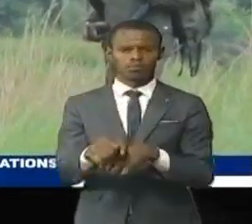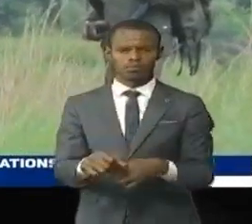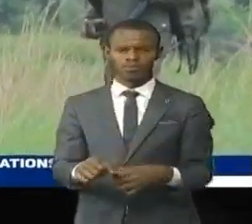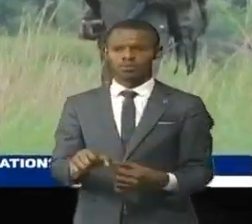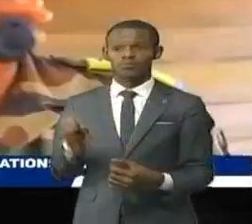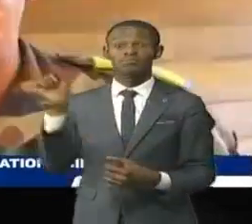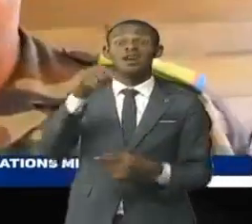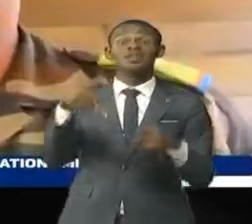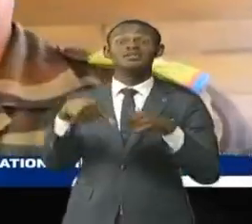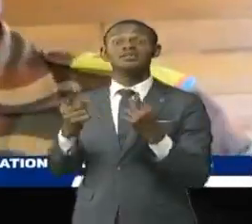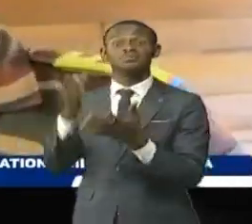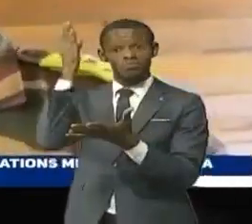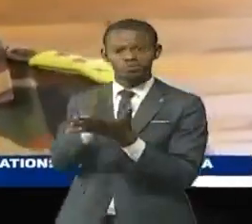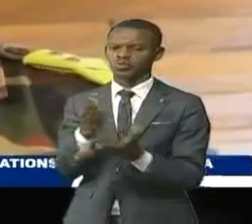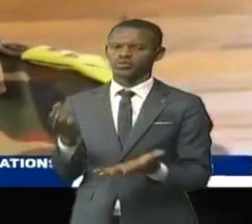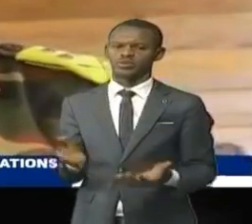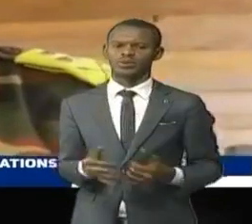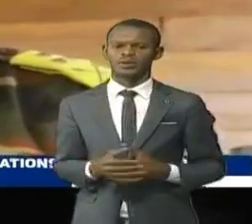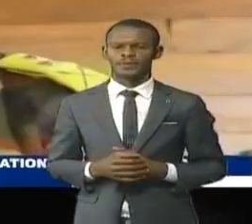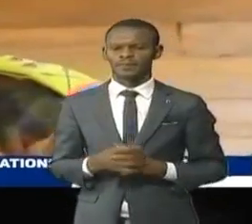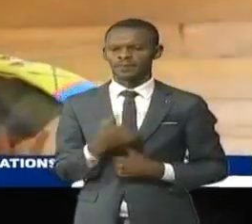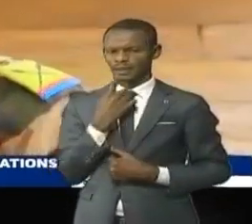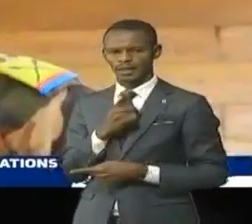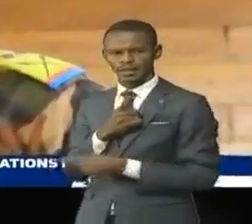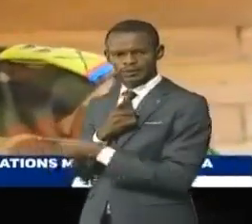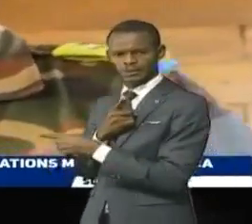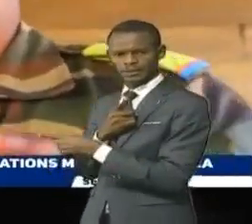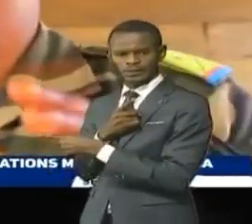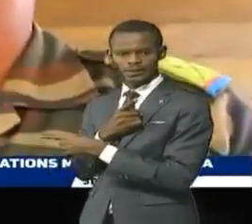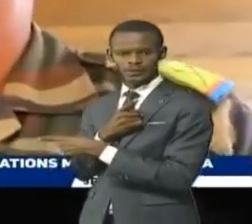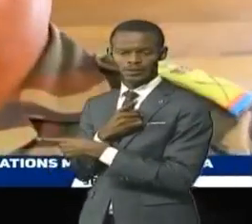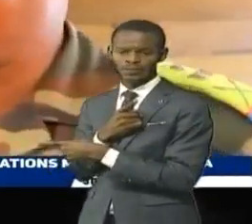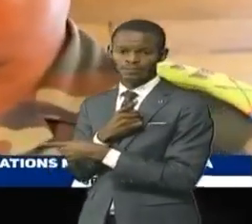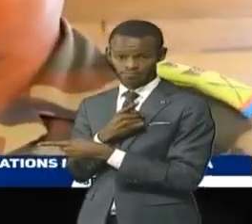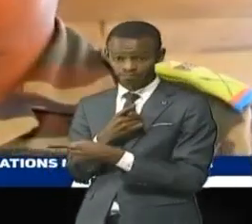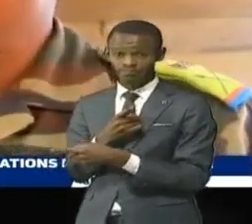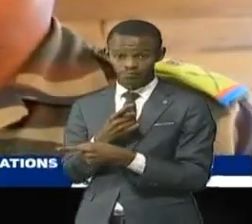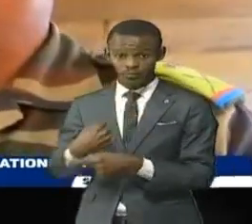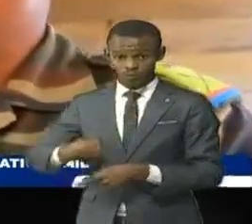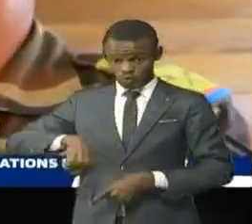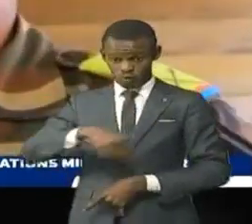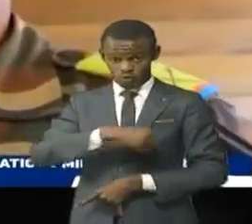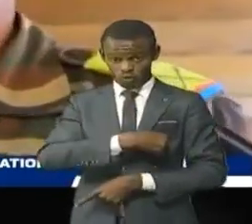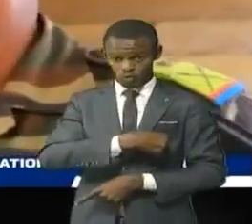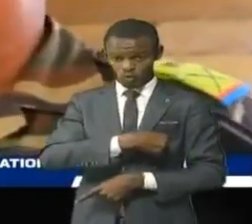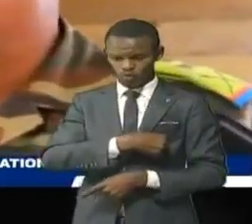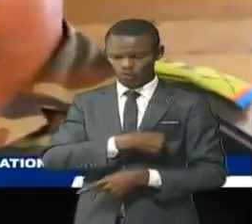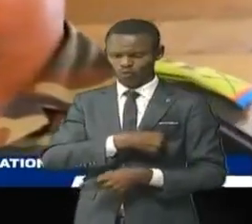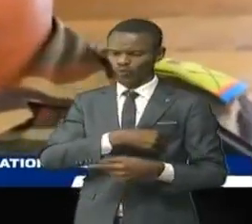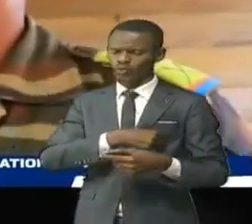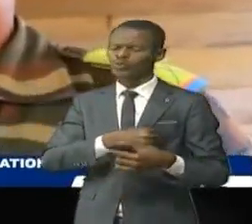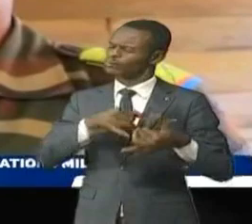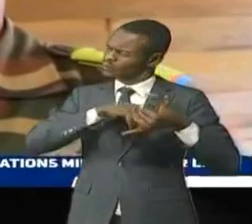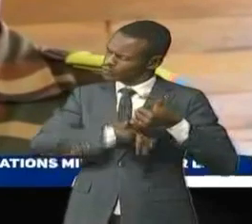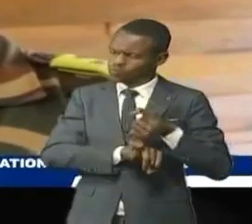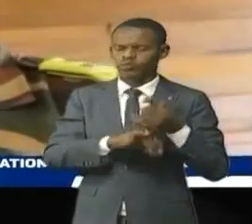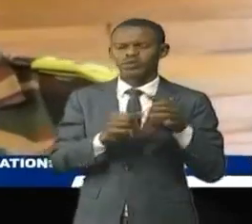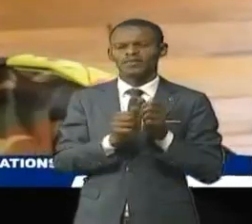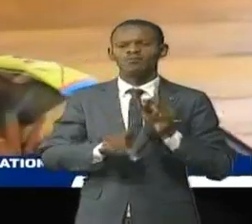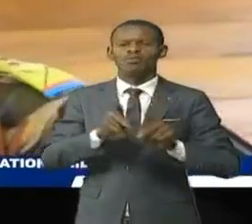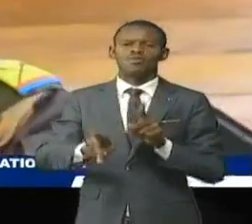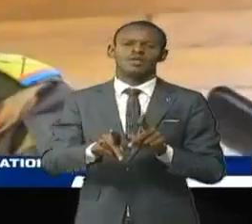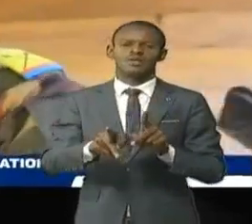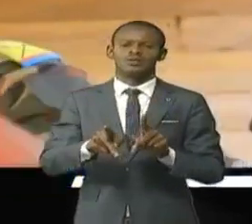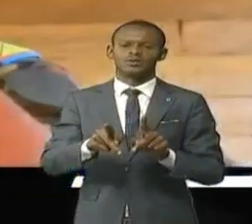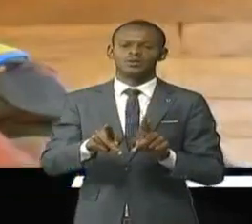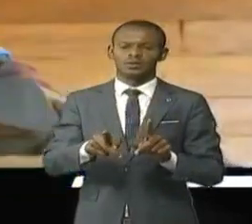la zone. On n'a pas à couper un mariage entre soldats et la population. Il nous faut privilégier les